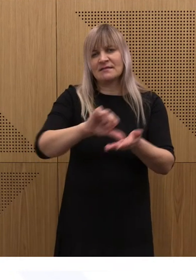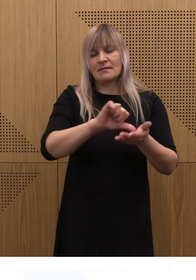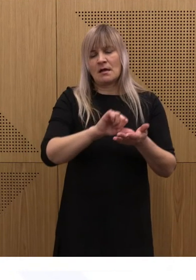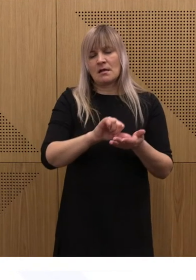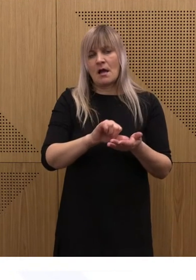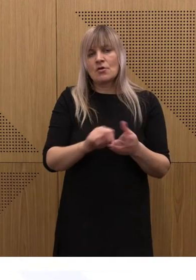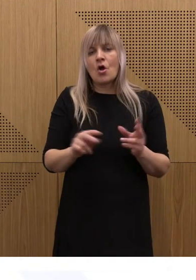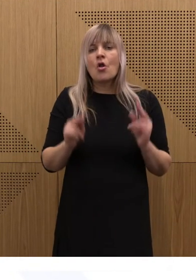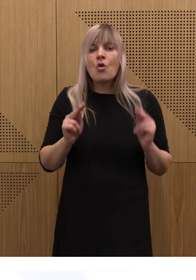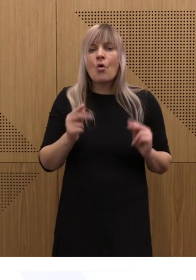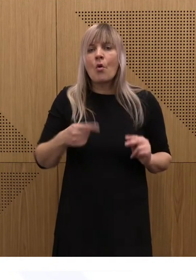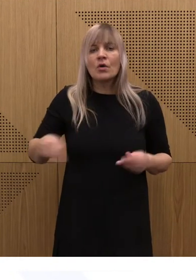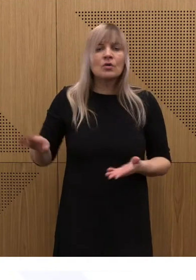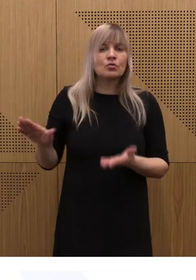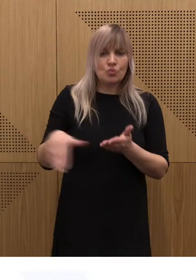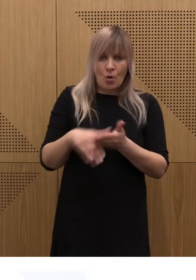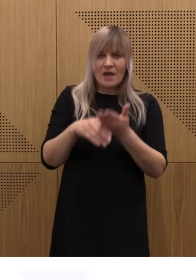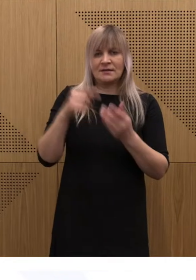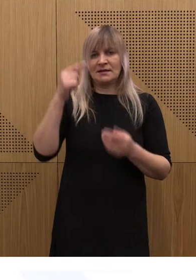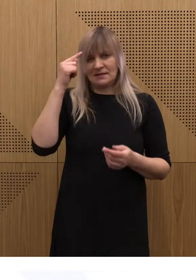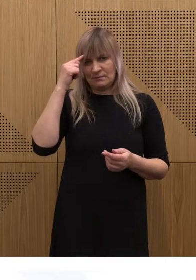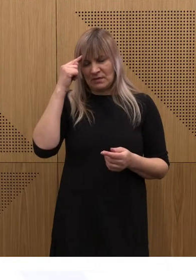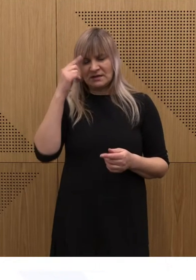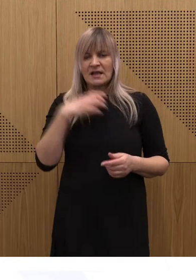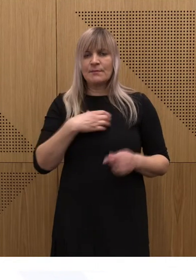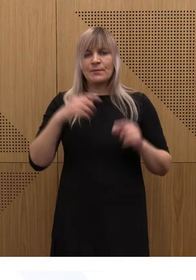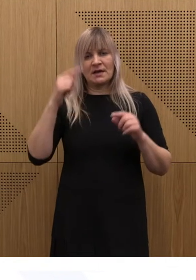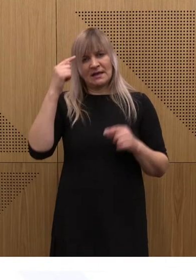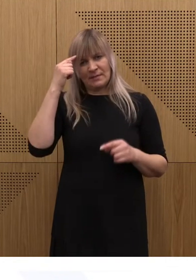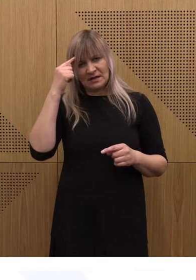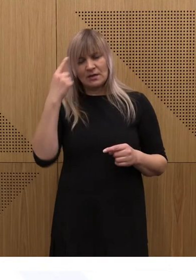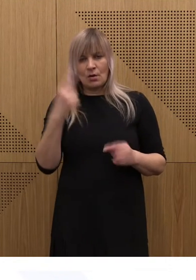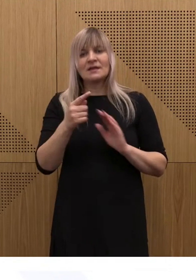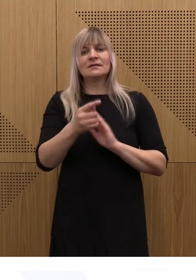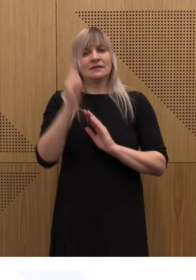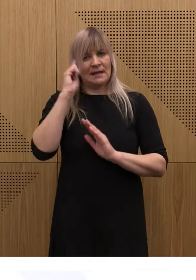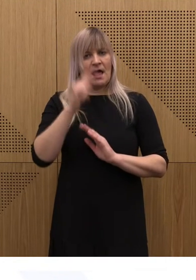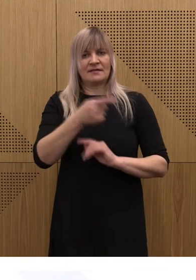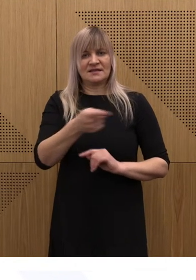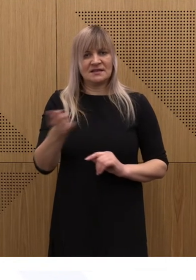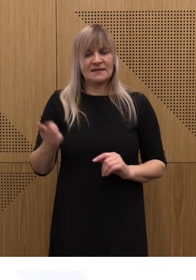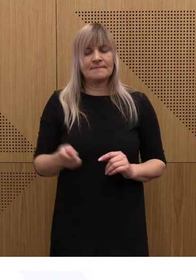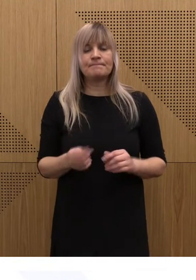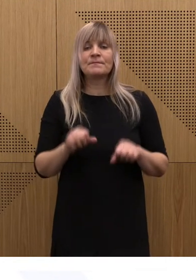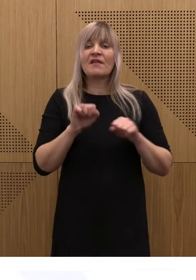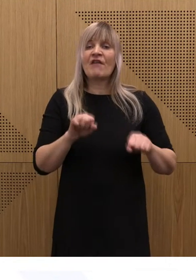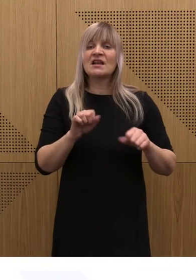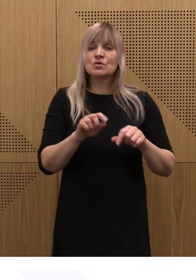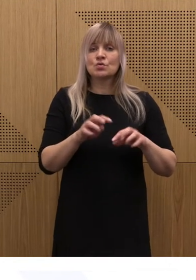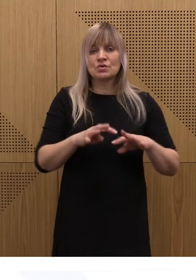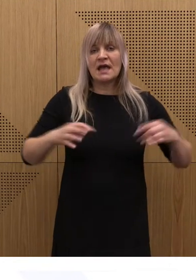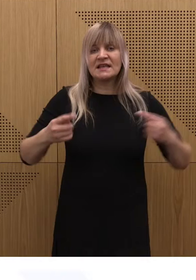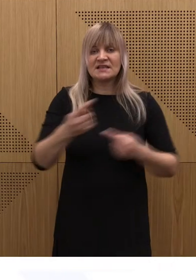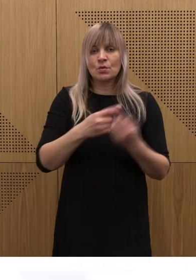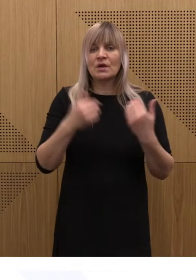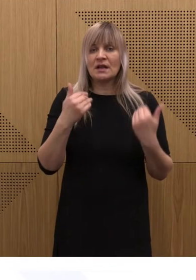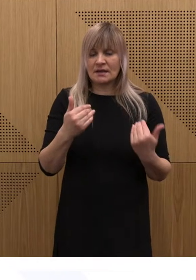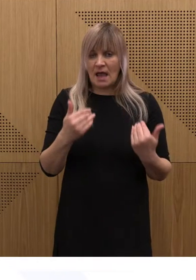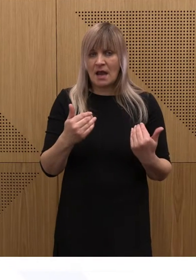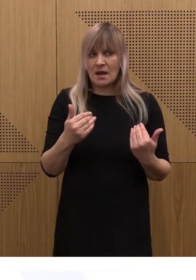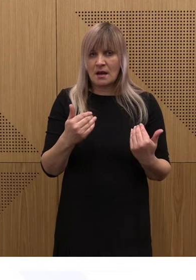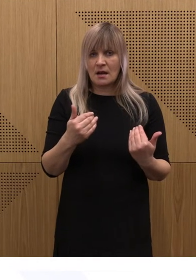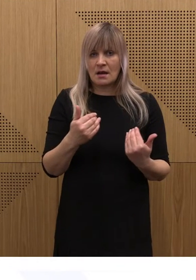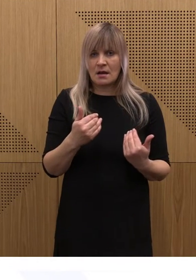olid loomulikult , nad toetasid seda ja olid nende põhimõtetega kursis . ja valitsuse istungile me jõudsime siis täna , see on